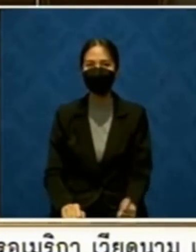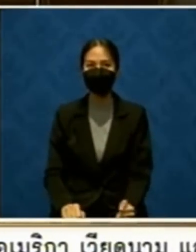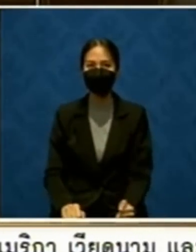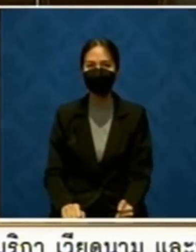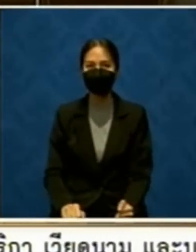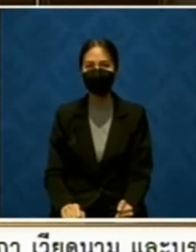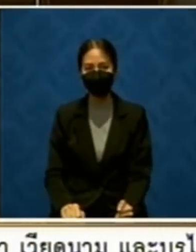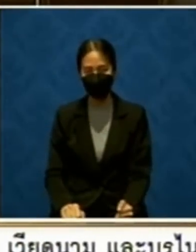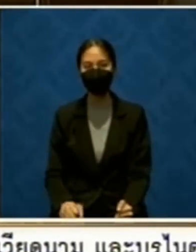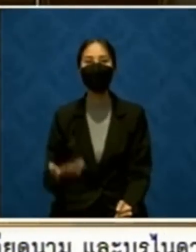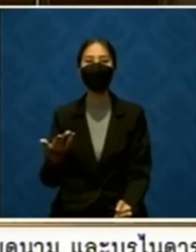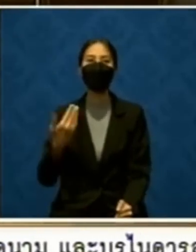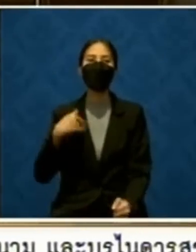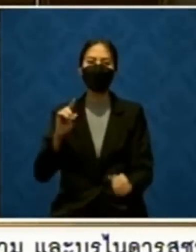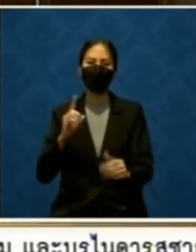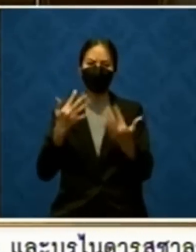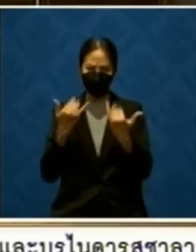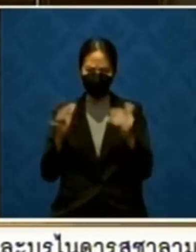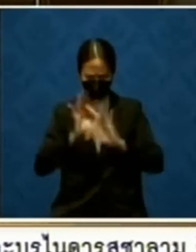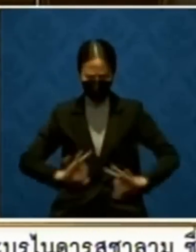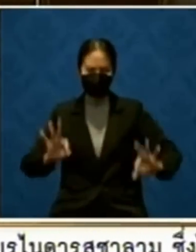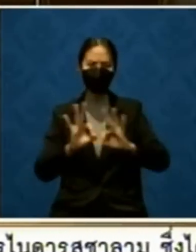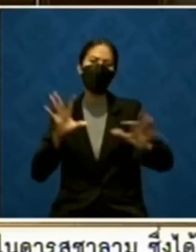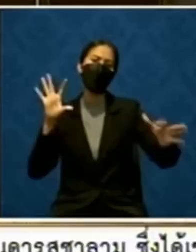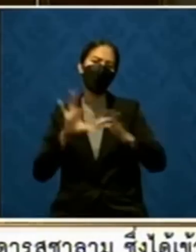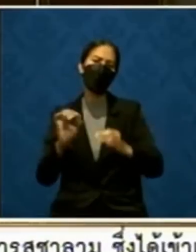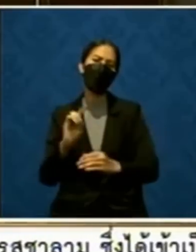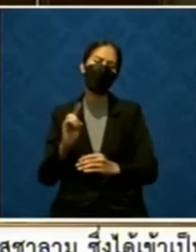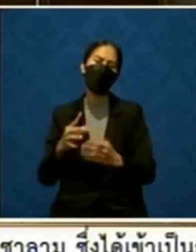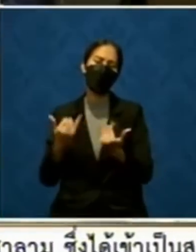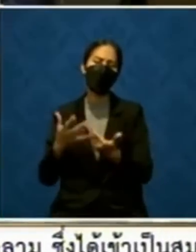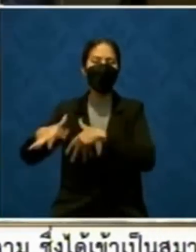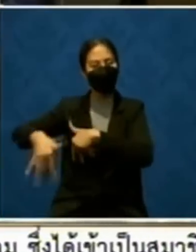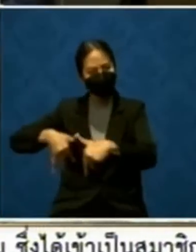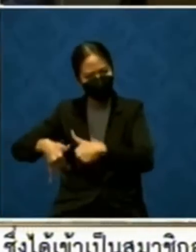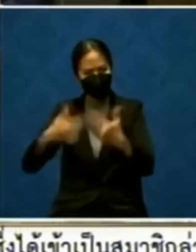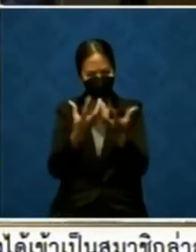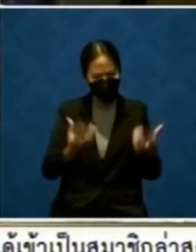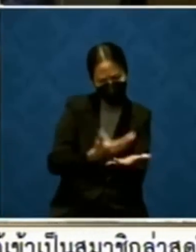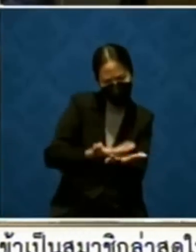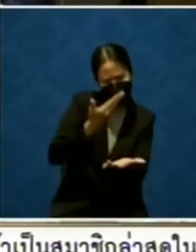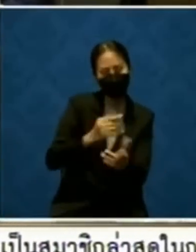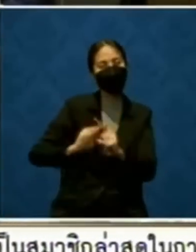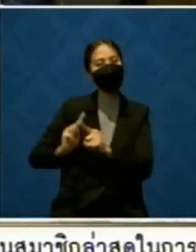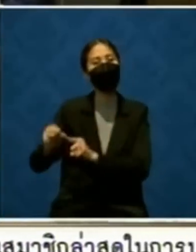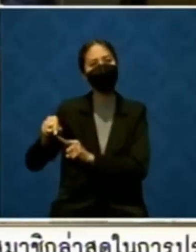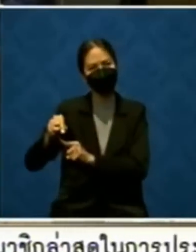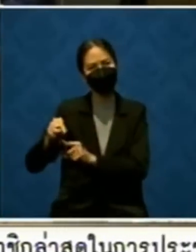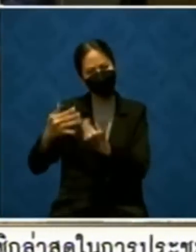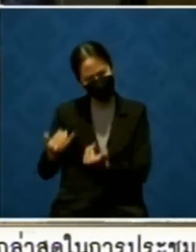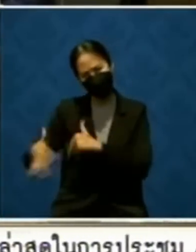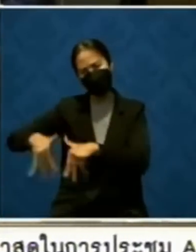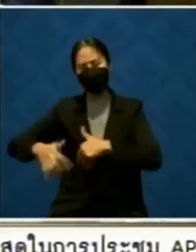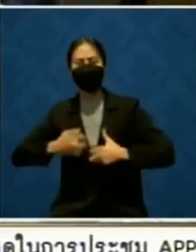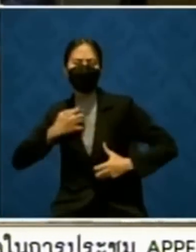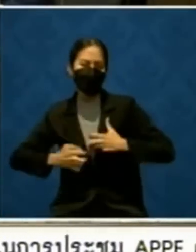คือต้เเล ต้ประสางวเรื่องเกยวกับปากท้องเรื่วกัคาสินค่า Gregory Ferd นมัที วันนึงก็เป็คามชวพน้ป